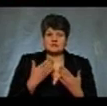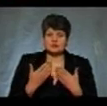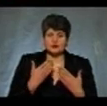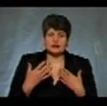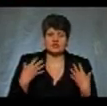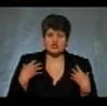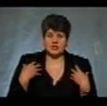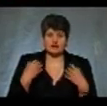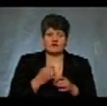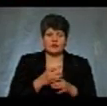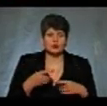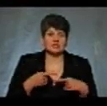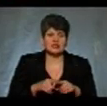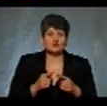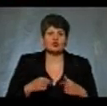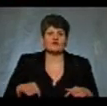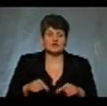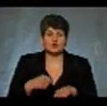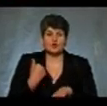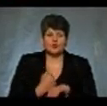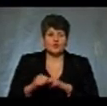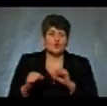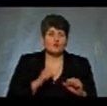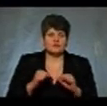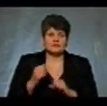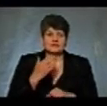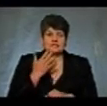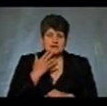з начальником вибухотехнічного відділу Головного управління